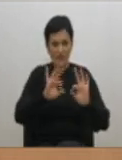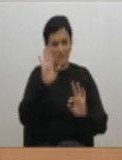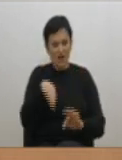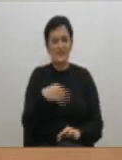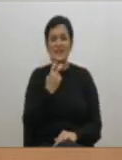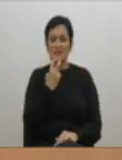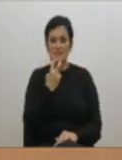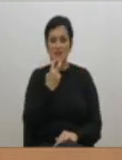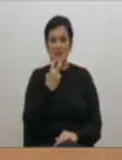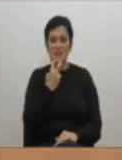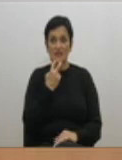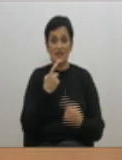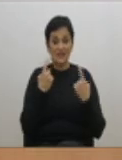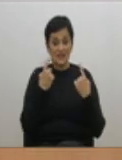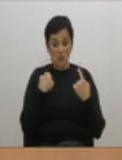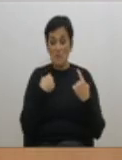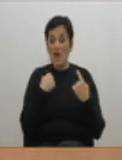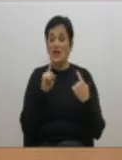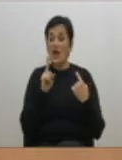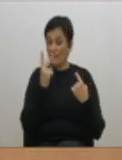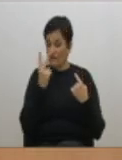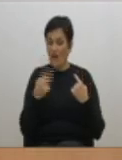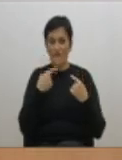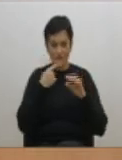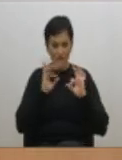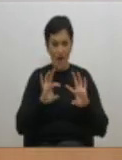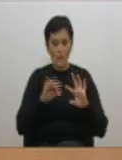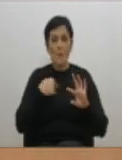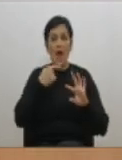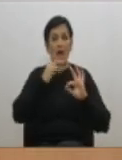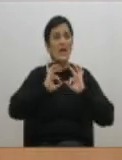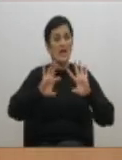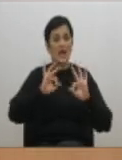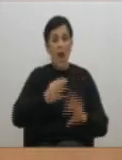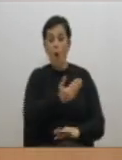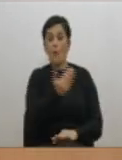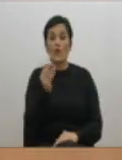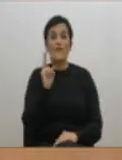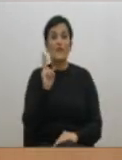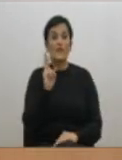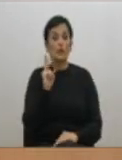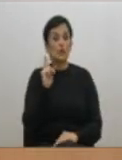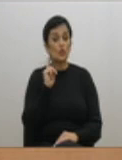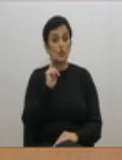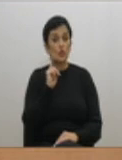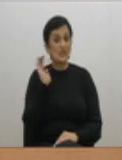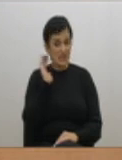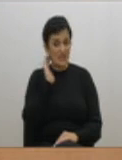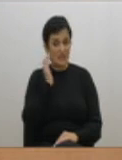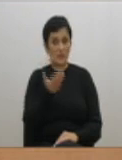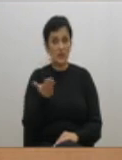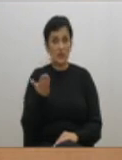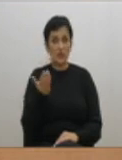ღიმილით. ვამბობ, რაც ნახე. ვამბობ და გეუბნებით და ვისაც ყურნი ასხედან ისმინეთ.